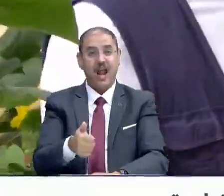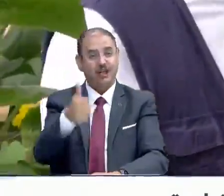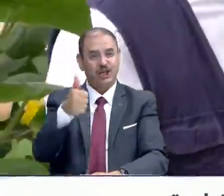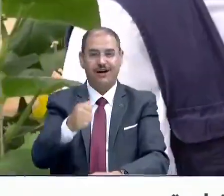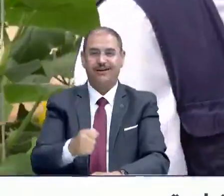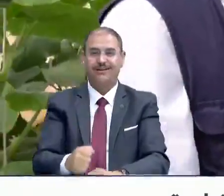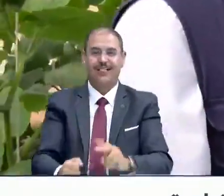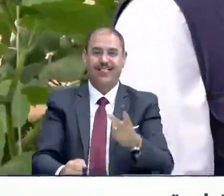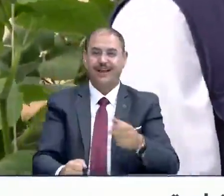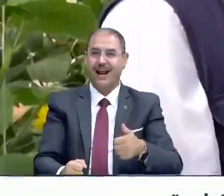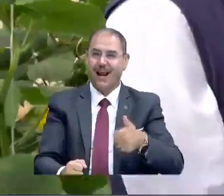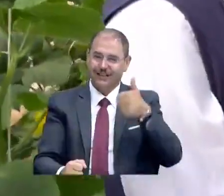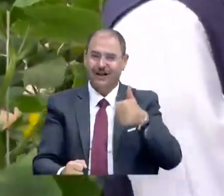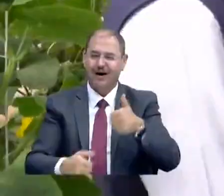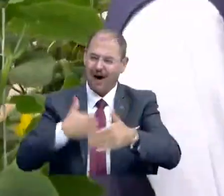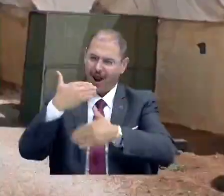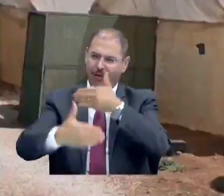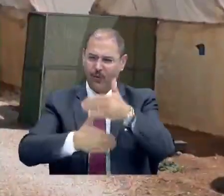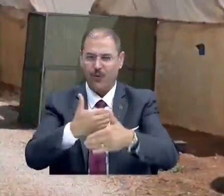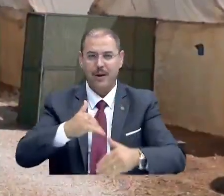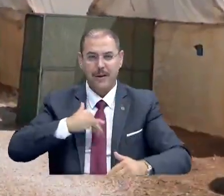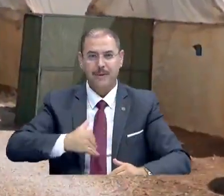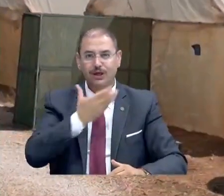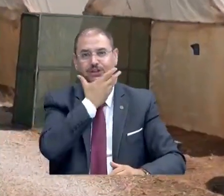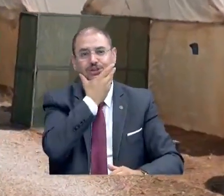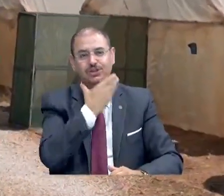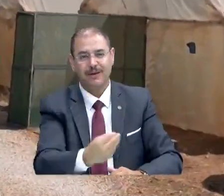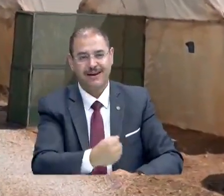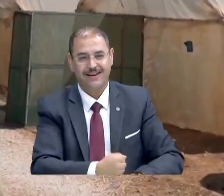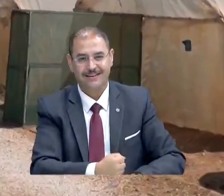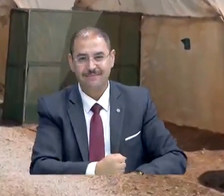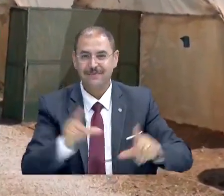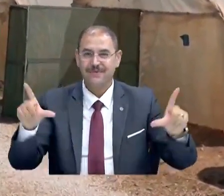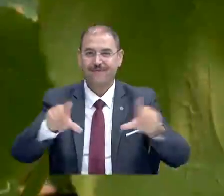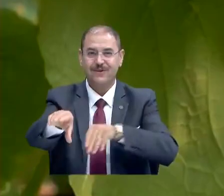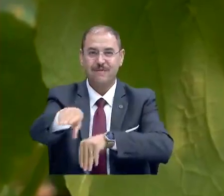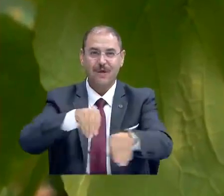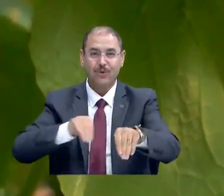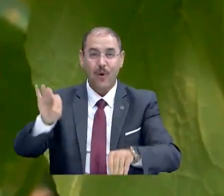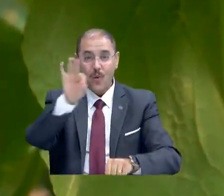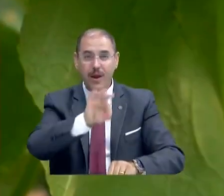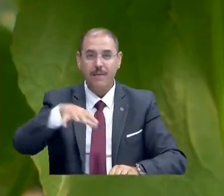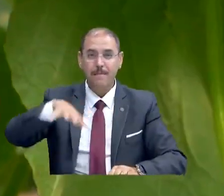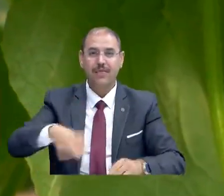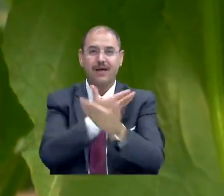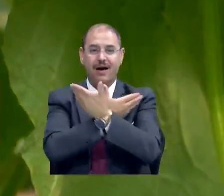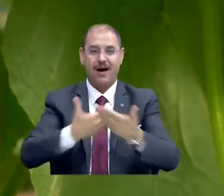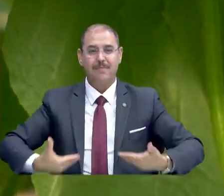والجهود المبذوله لاستدامه مثل هذه المشاريع يوسف المشاقبه التلفزيون الاردني محافظه